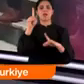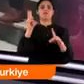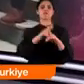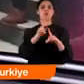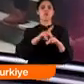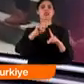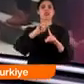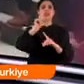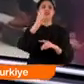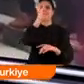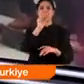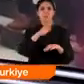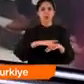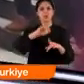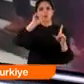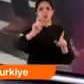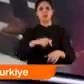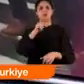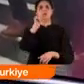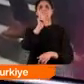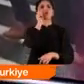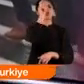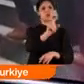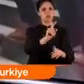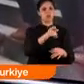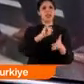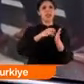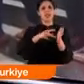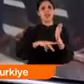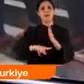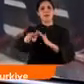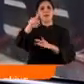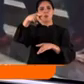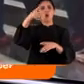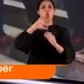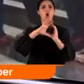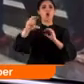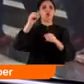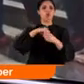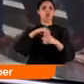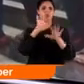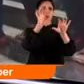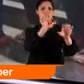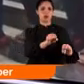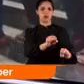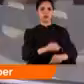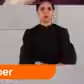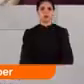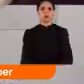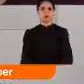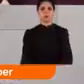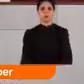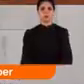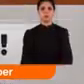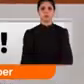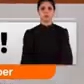kimliğini tespit etti. Bugün de kendisini buldu. Zanlı Gaziantep'e gitmek üzere bindiği otobüste yakalandı. 5 lira versin.